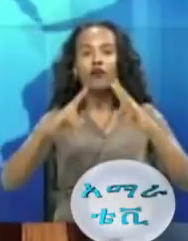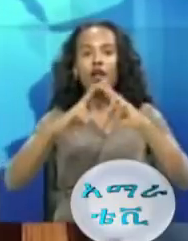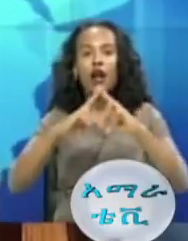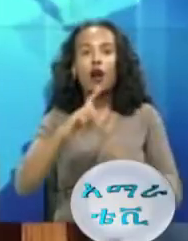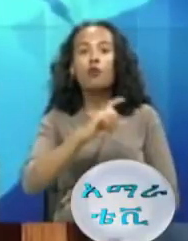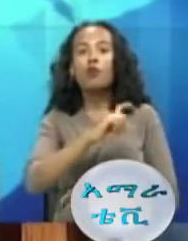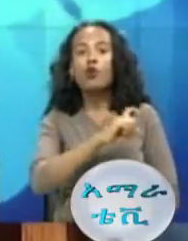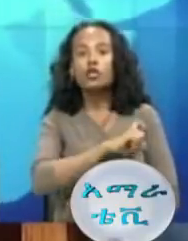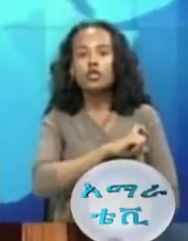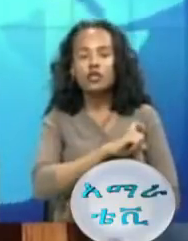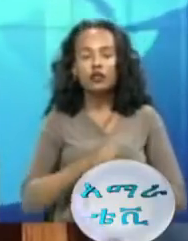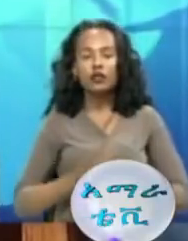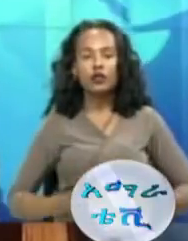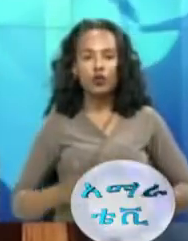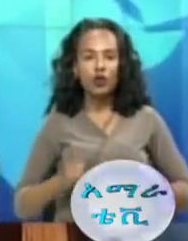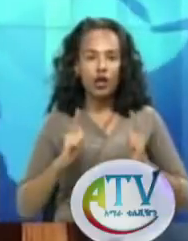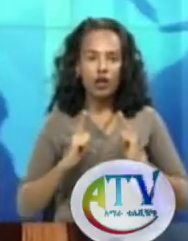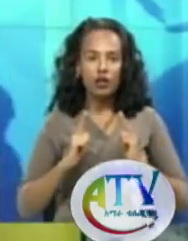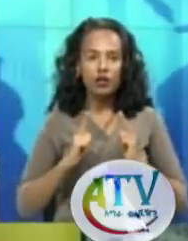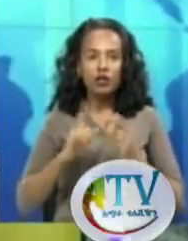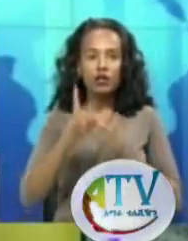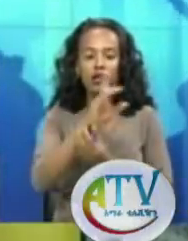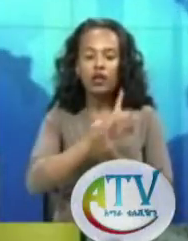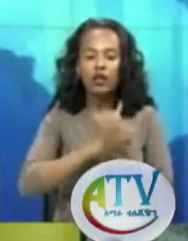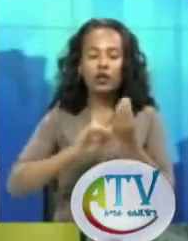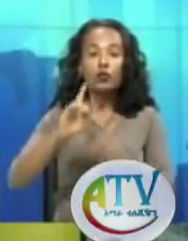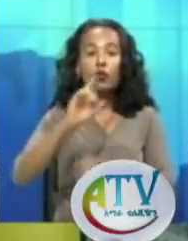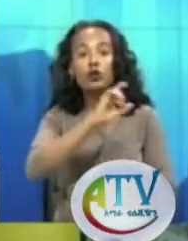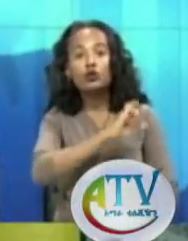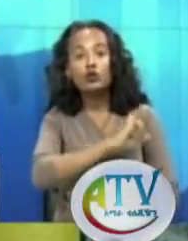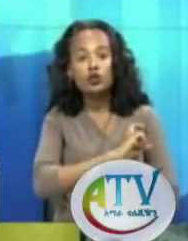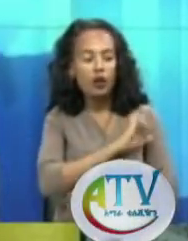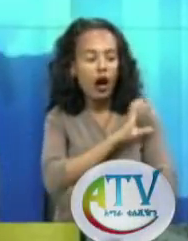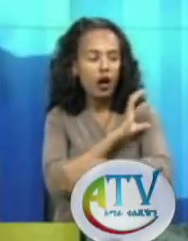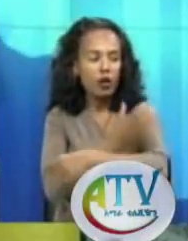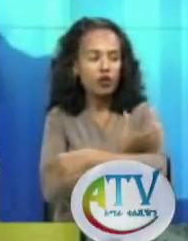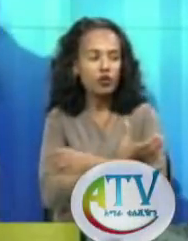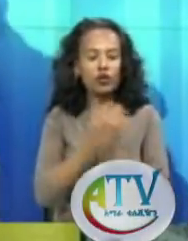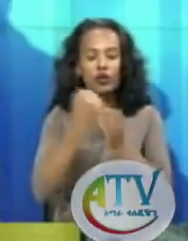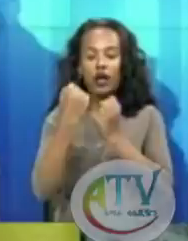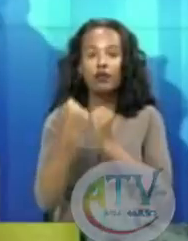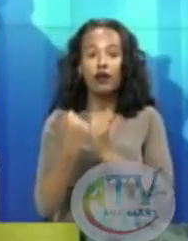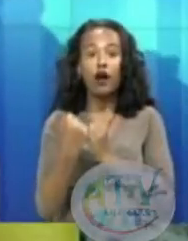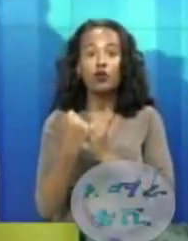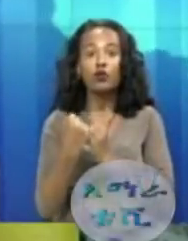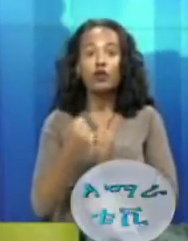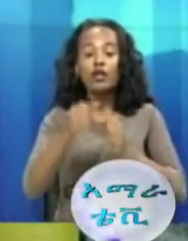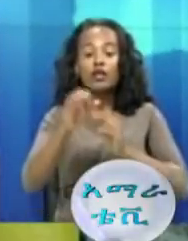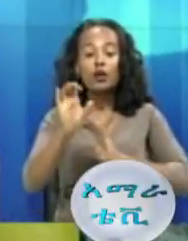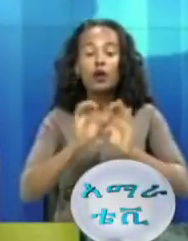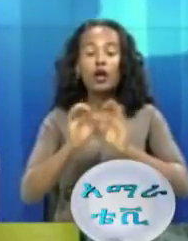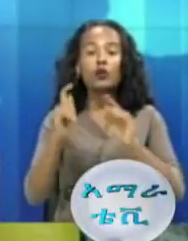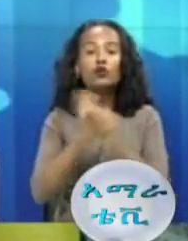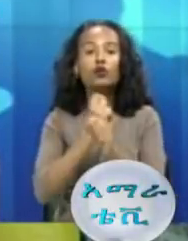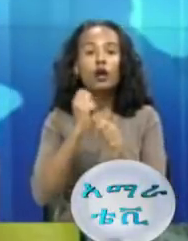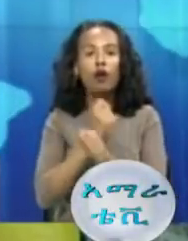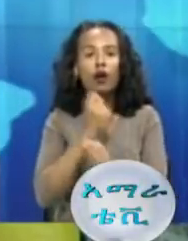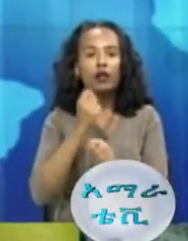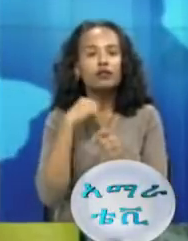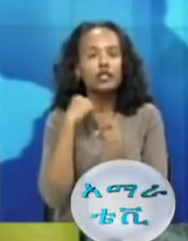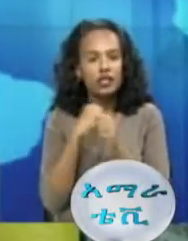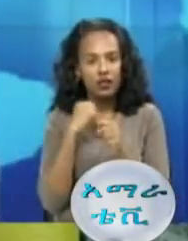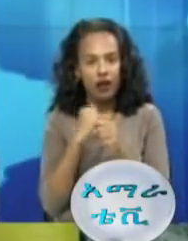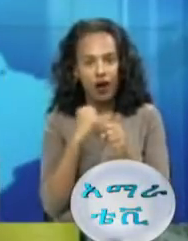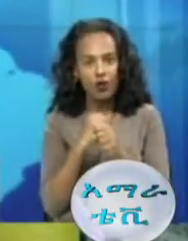ፖሊስ ይኖረናል። የክልል ፖሊሶችም አቅማቸውን እንዲያጠናክሩ የሚያደርጉ ተግባራት